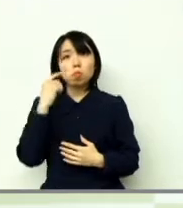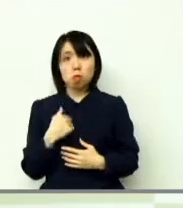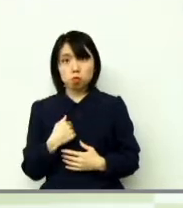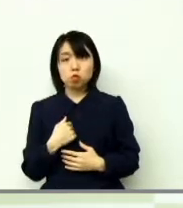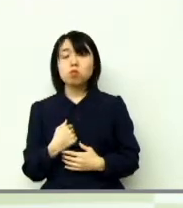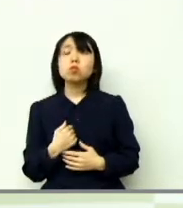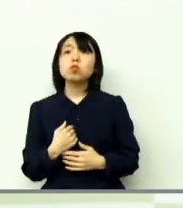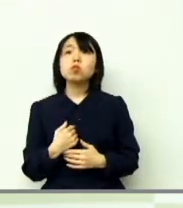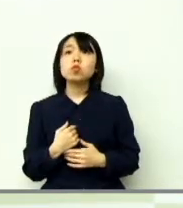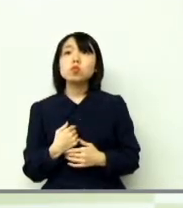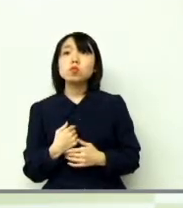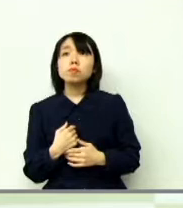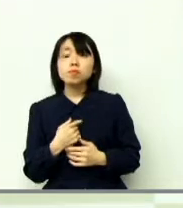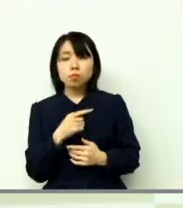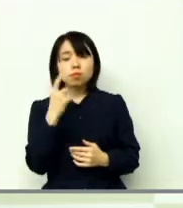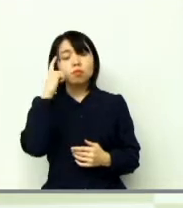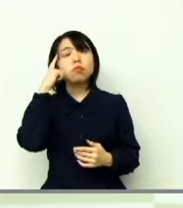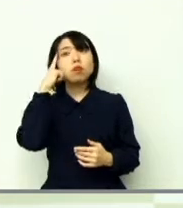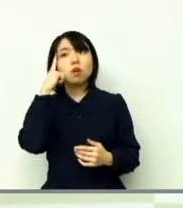その場合には